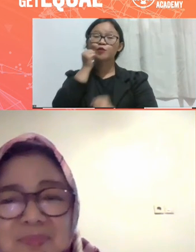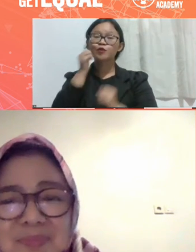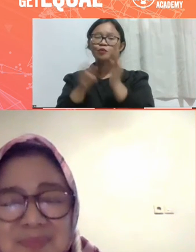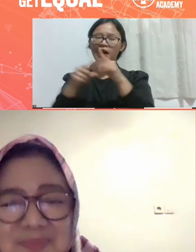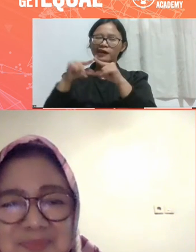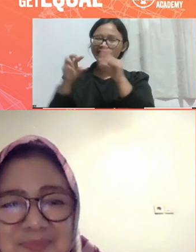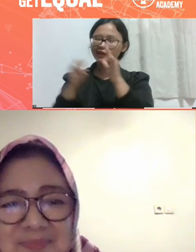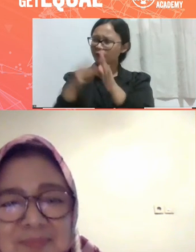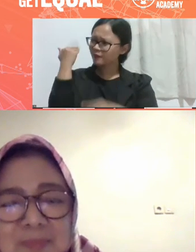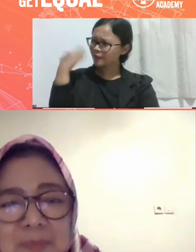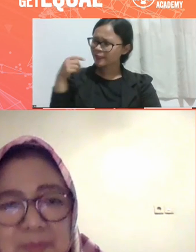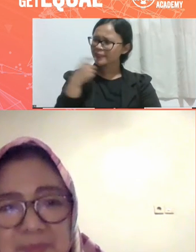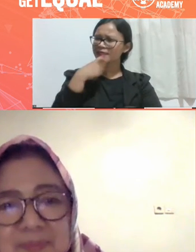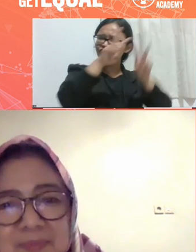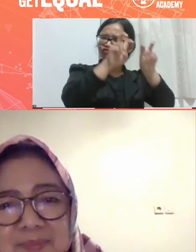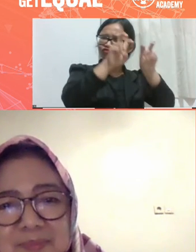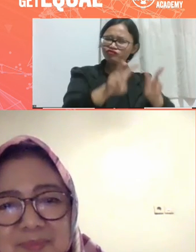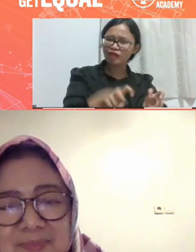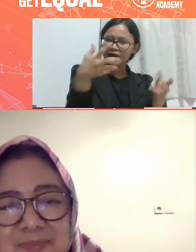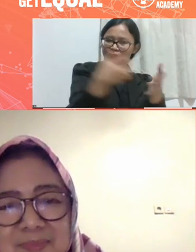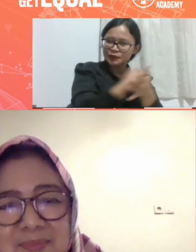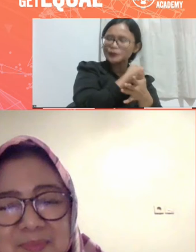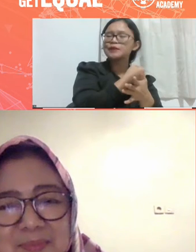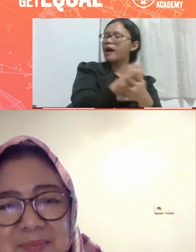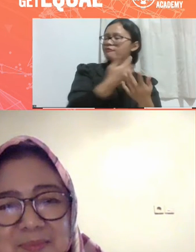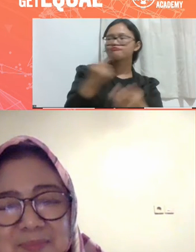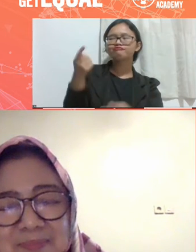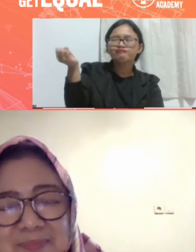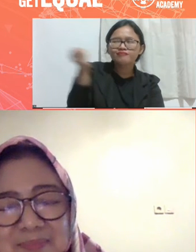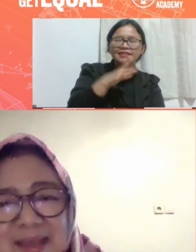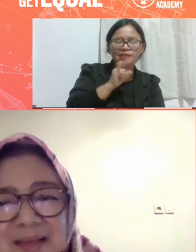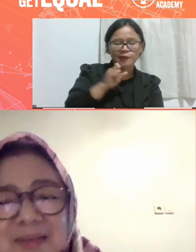berkaitan dengan hasil riset yang diluncurkan oleh Plan Indonesia. Silakan, Ibu.